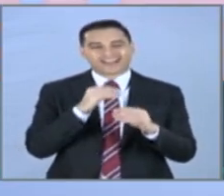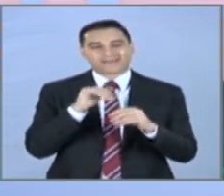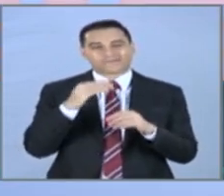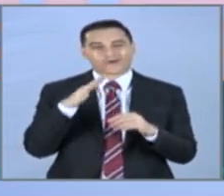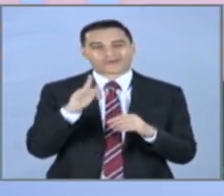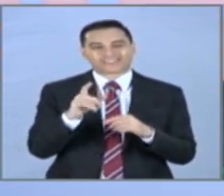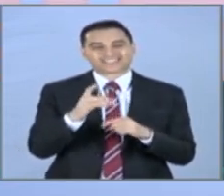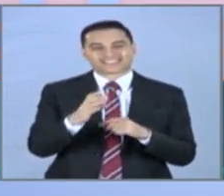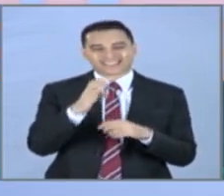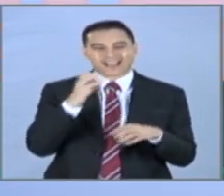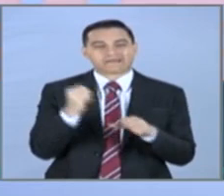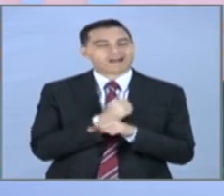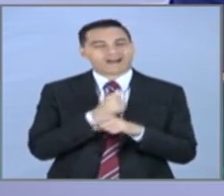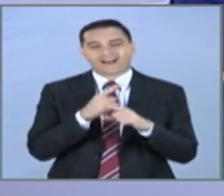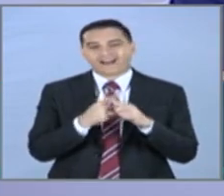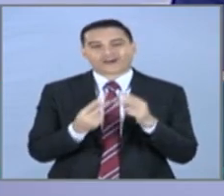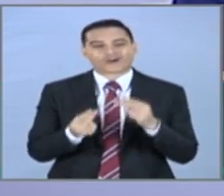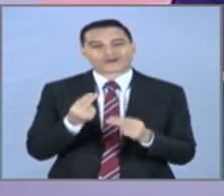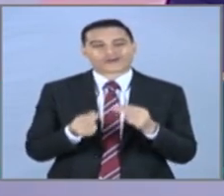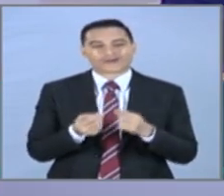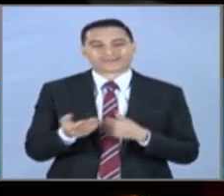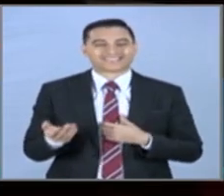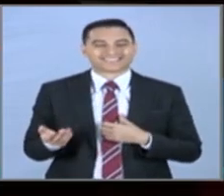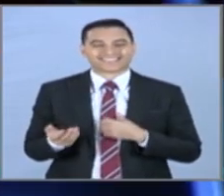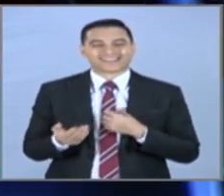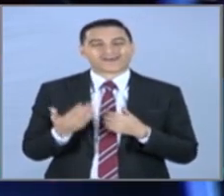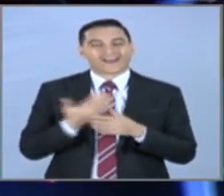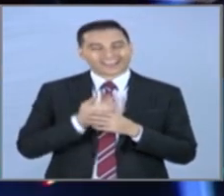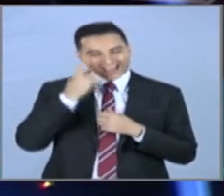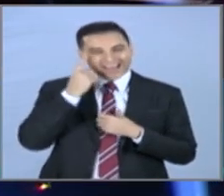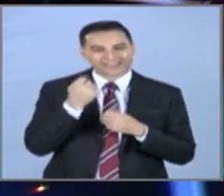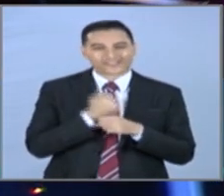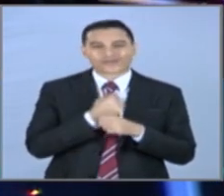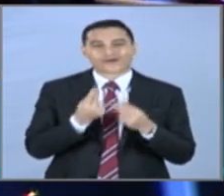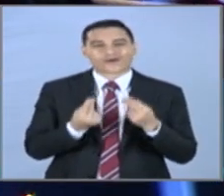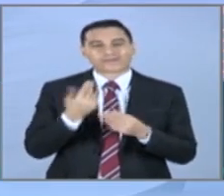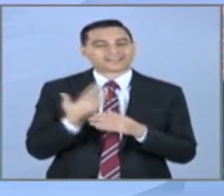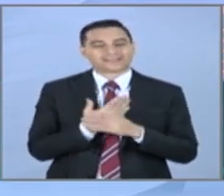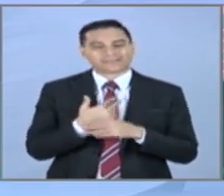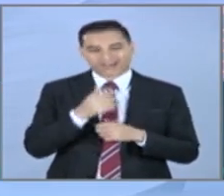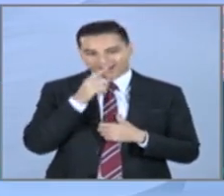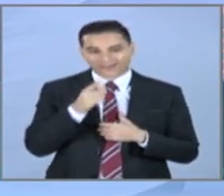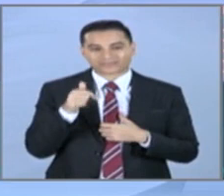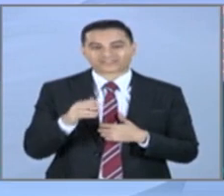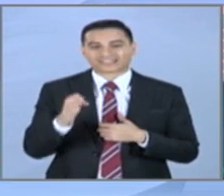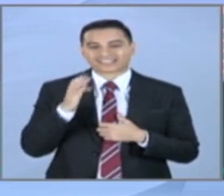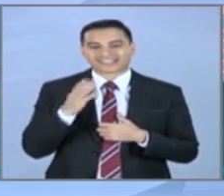محسن. إجابة مضحكة وهتعرف ليه يا مضحكة، بس استنى في إجابة